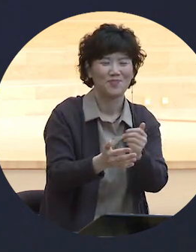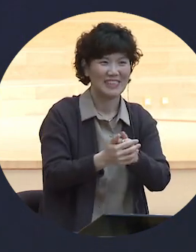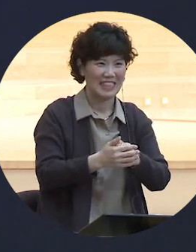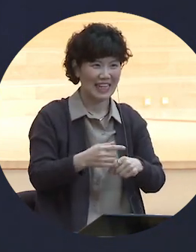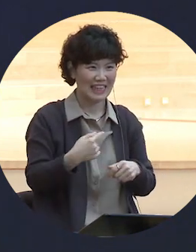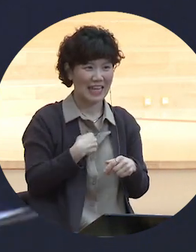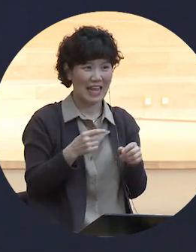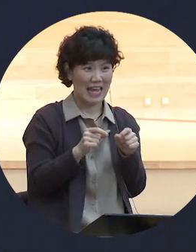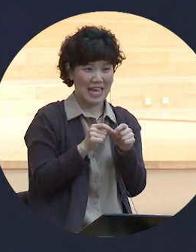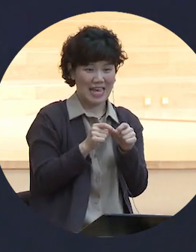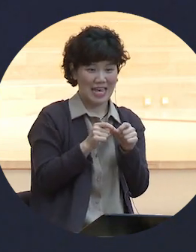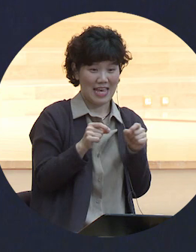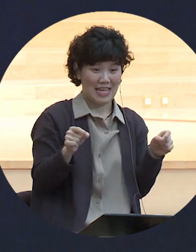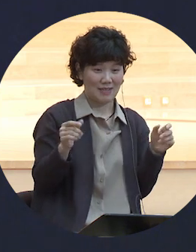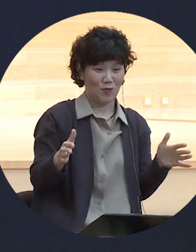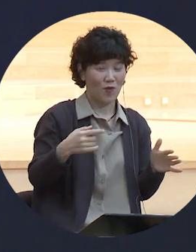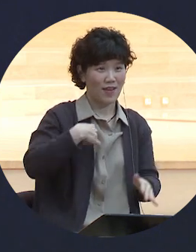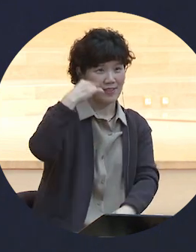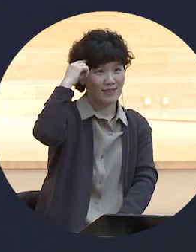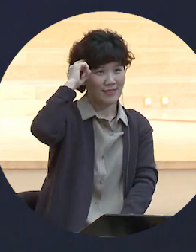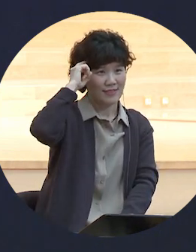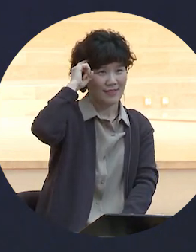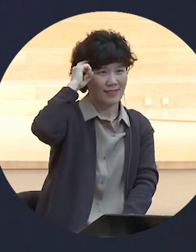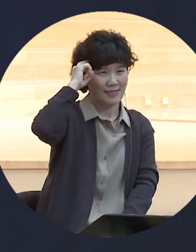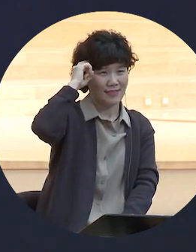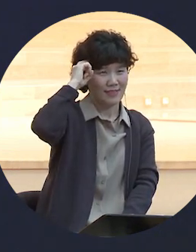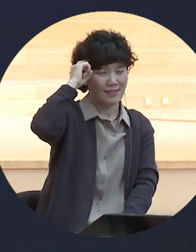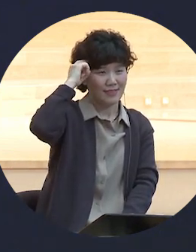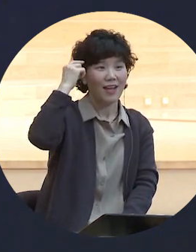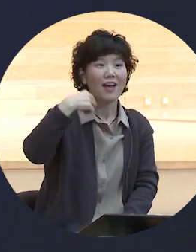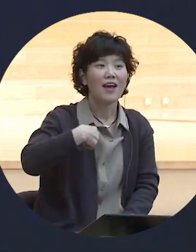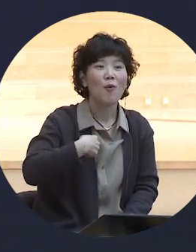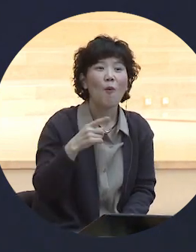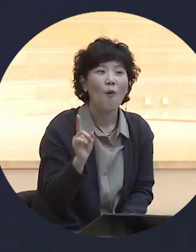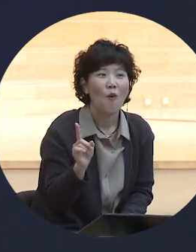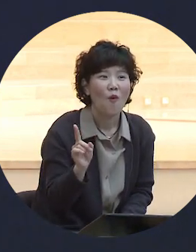한참을 진짜 한참을 생각했어요. 뭘 생각했을까요?